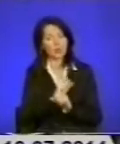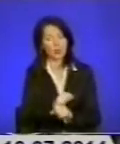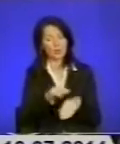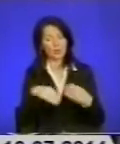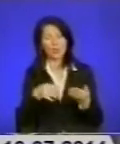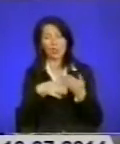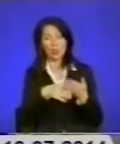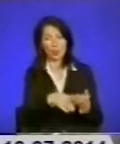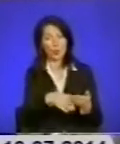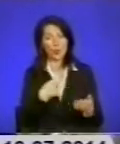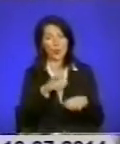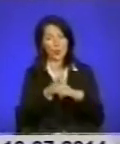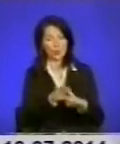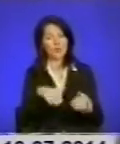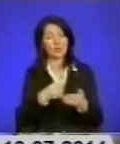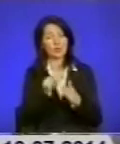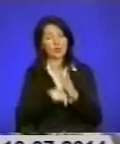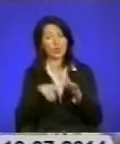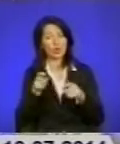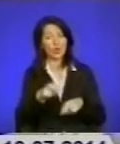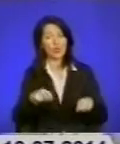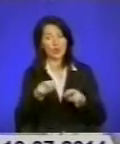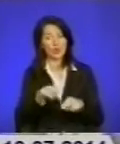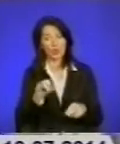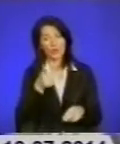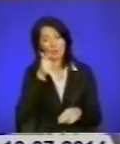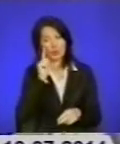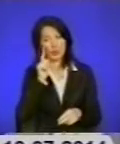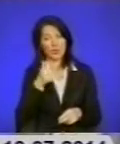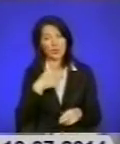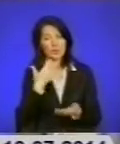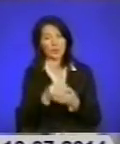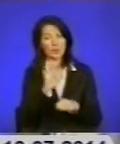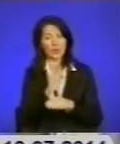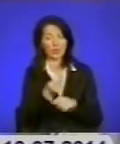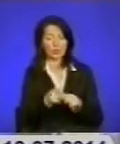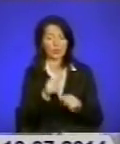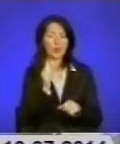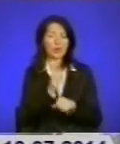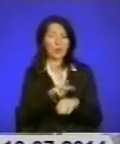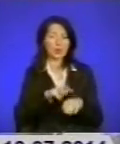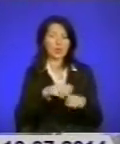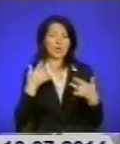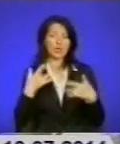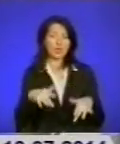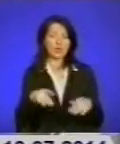провели своє внутрішнє розслідування, і вчора я своїм наказом цього працівника міліції звільнив з органів внутрішніх